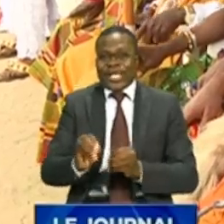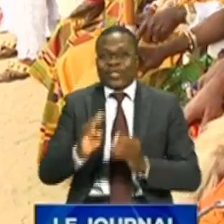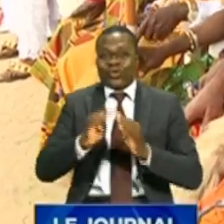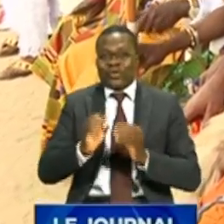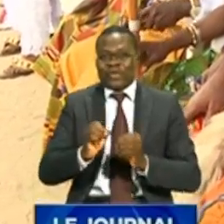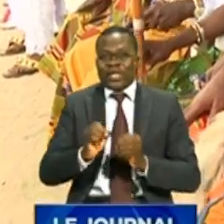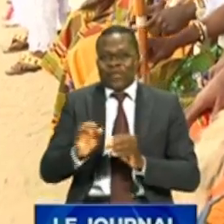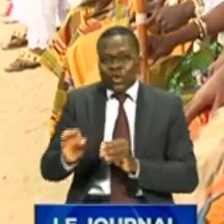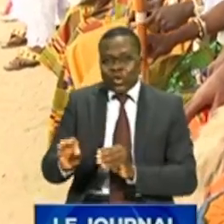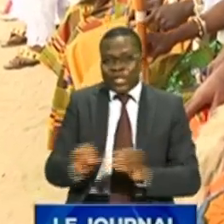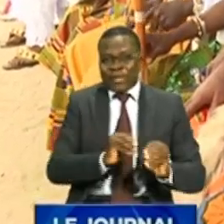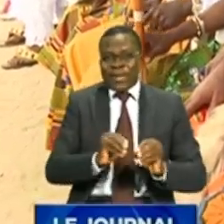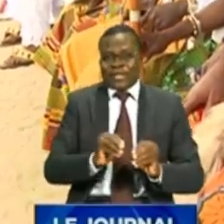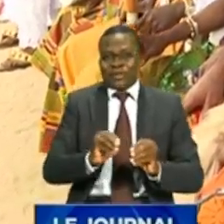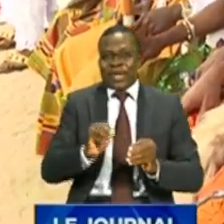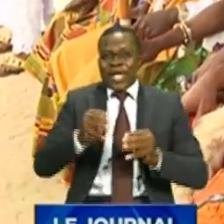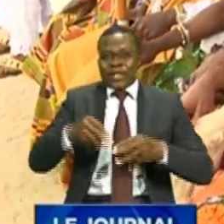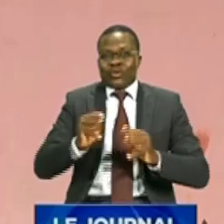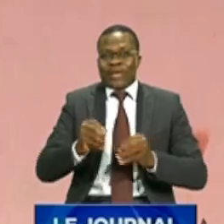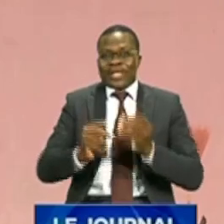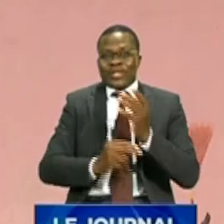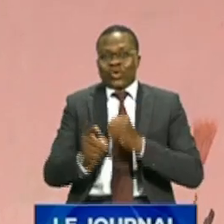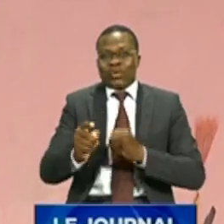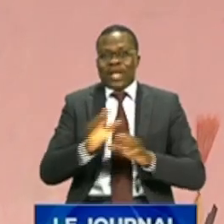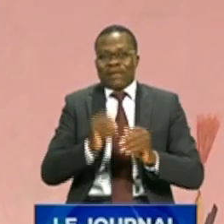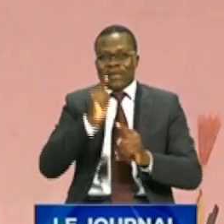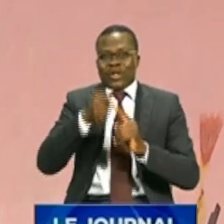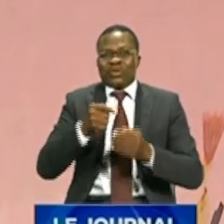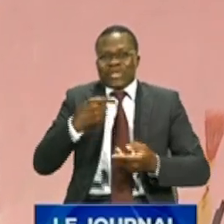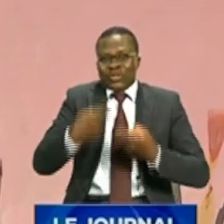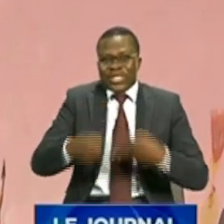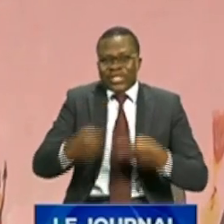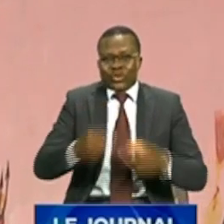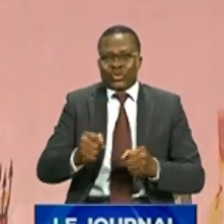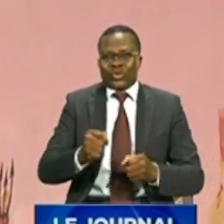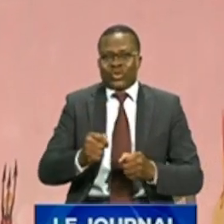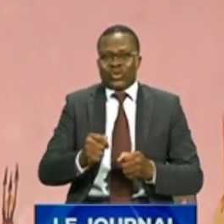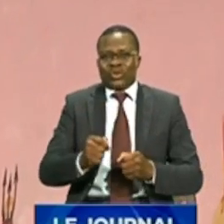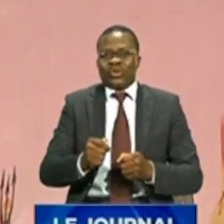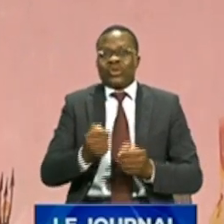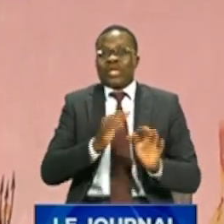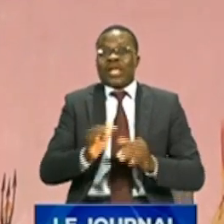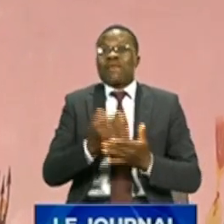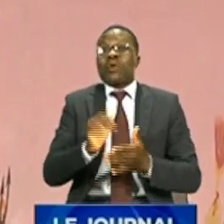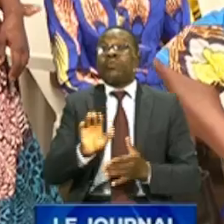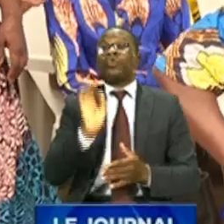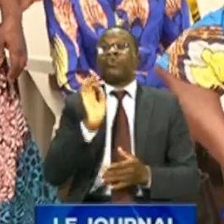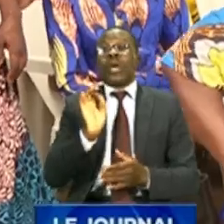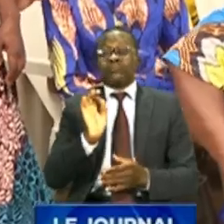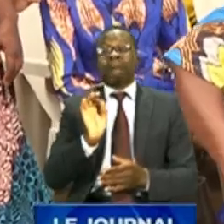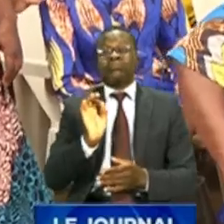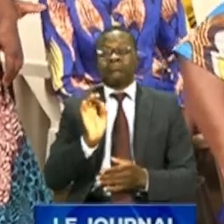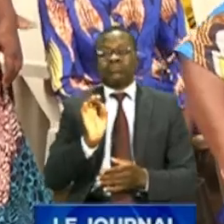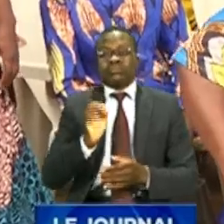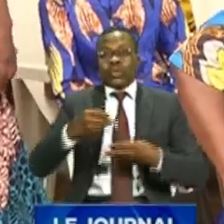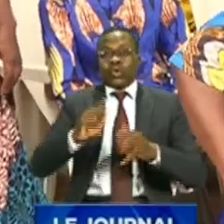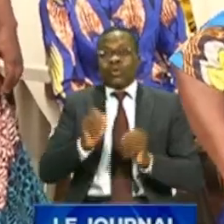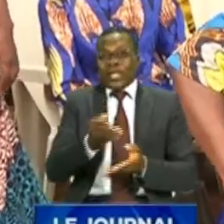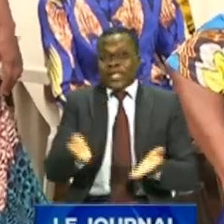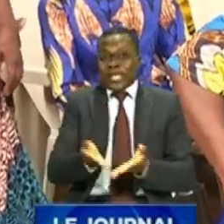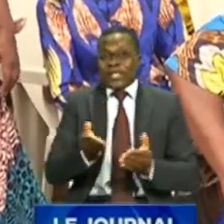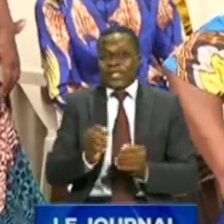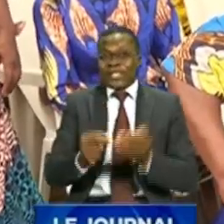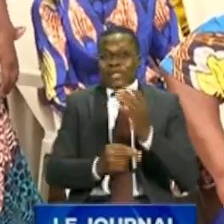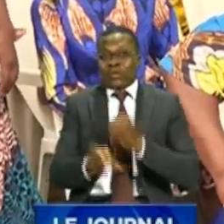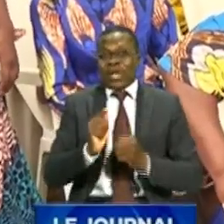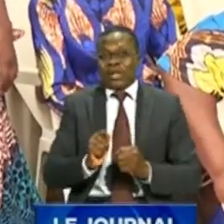urbaine, le déplacement du marché d'Antokba fait l'objet de discussions. Il y a un bonsoir, parce que le marché ici d'Antokba,